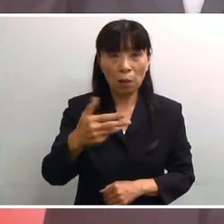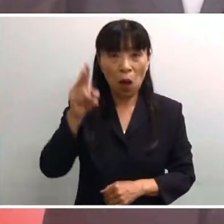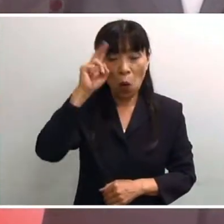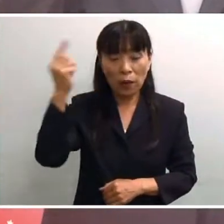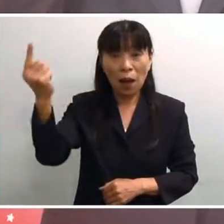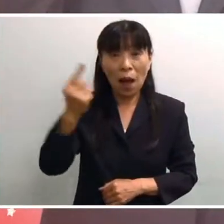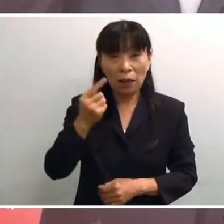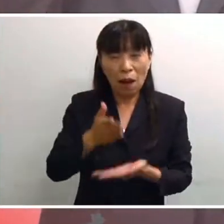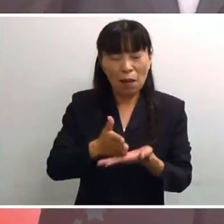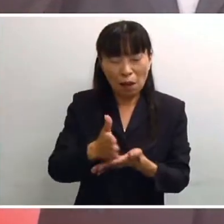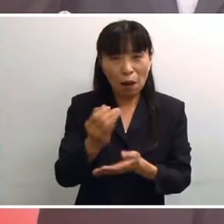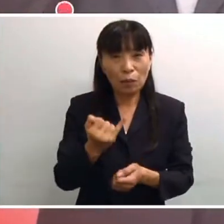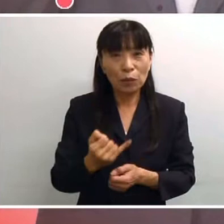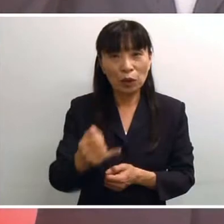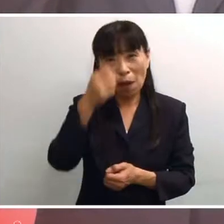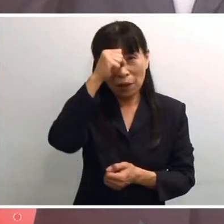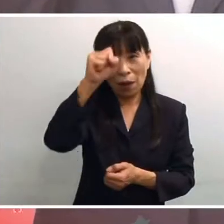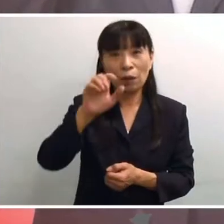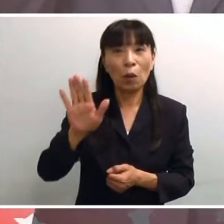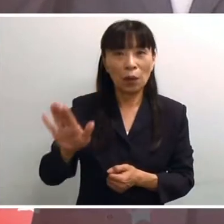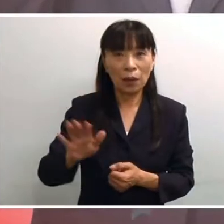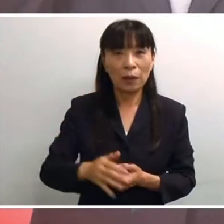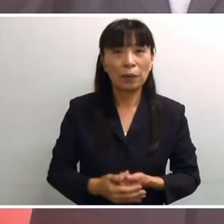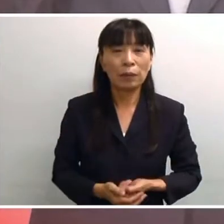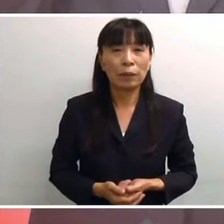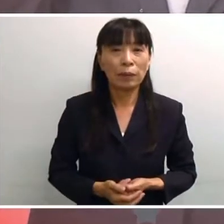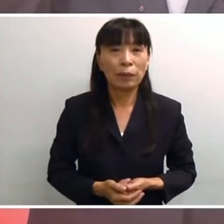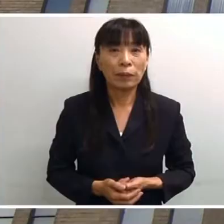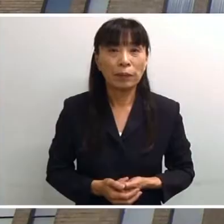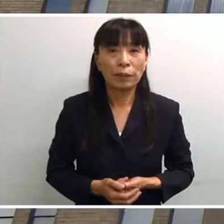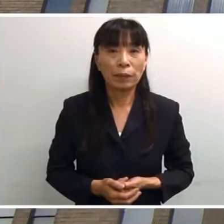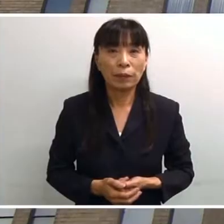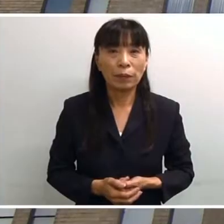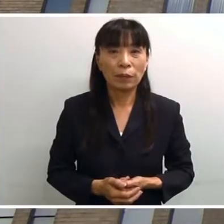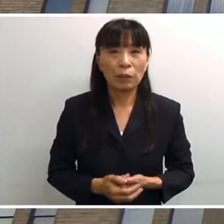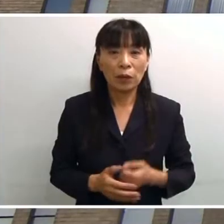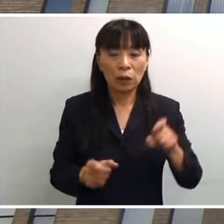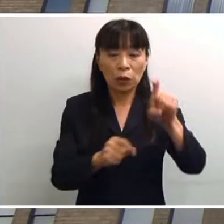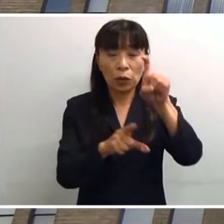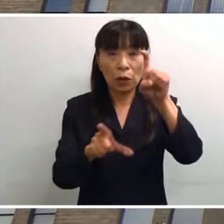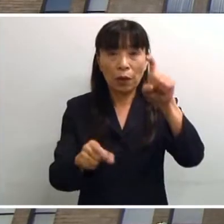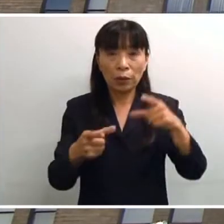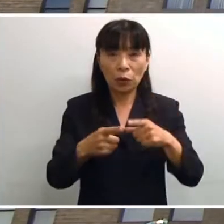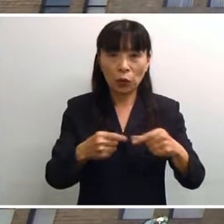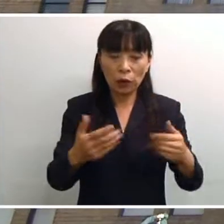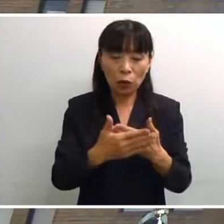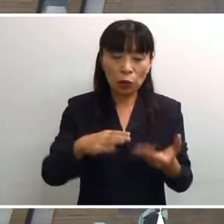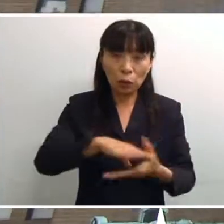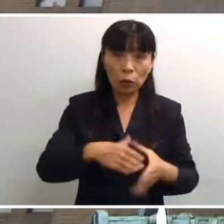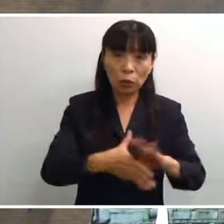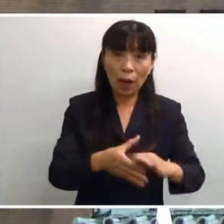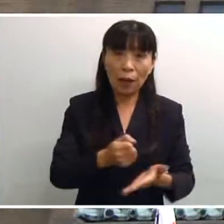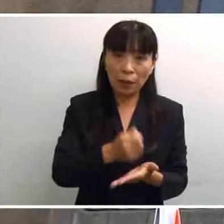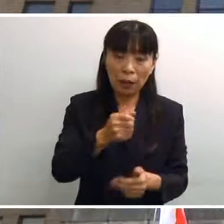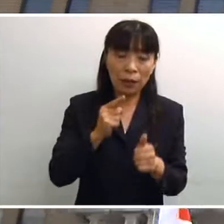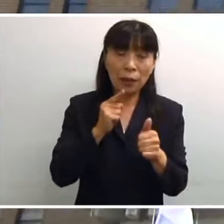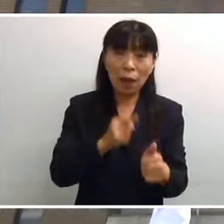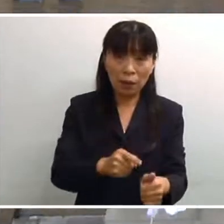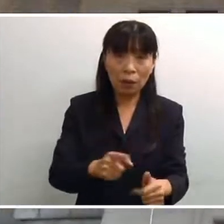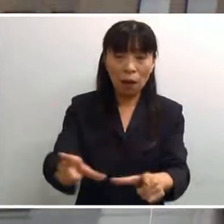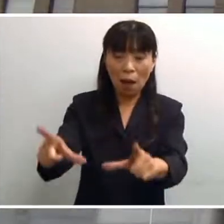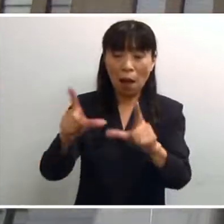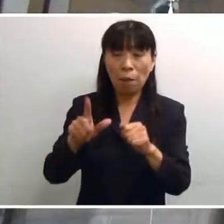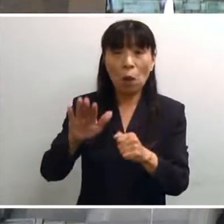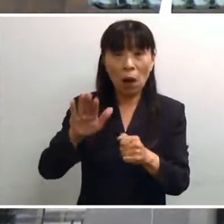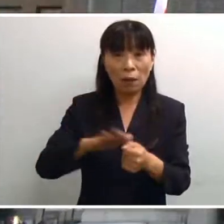SKE48 大阪から来た弾丸娘斉藤真希子です。先月国の重要文化財に指定され